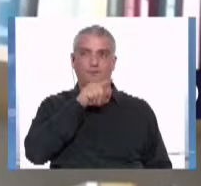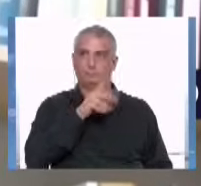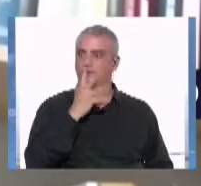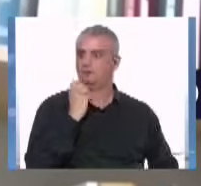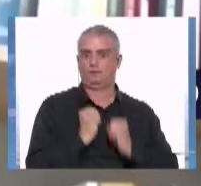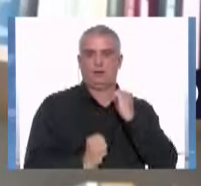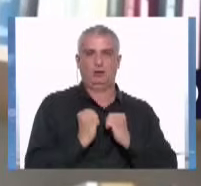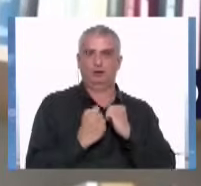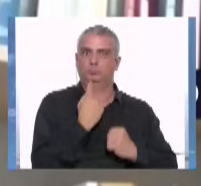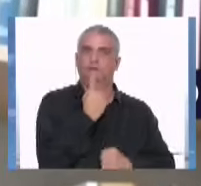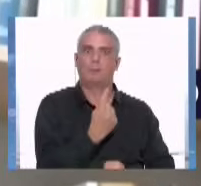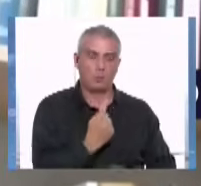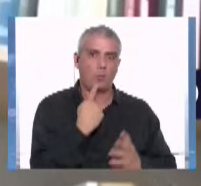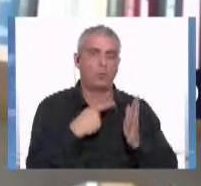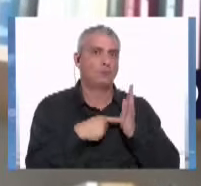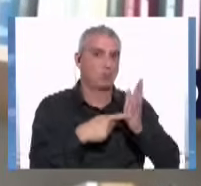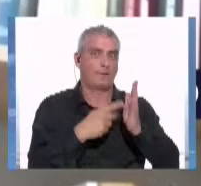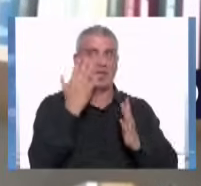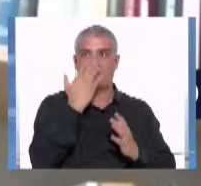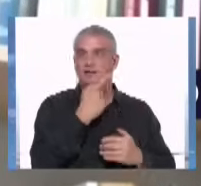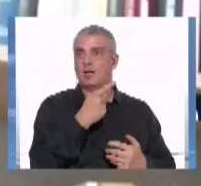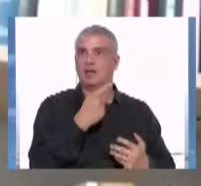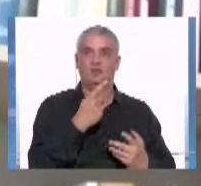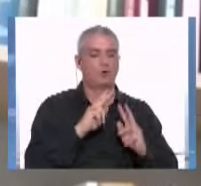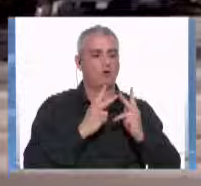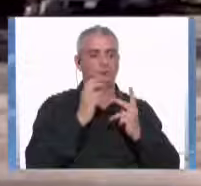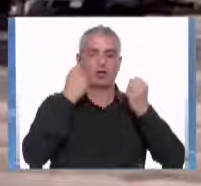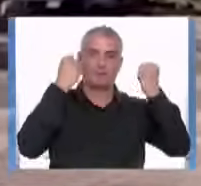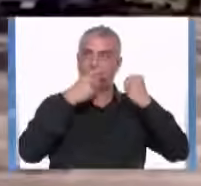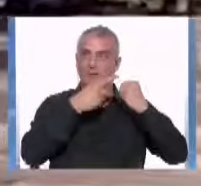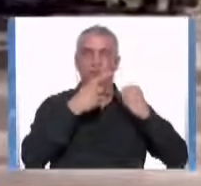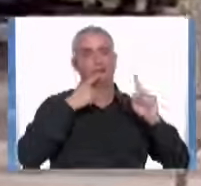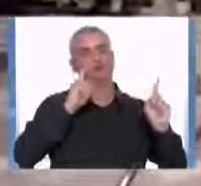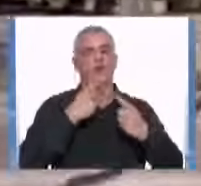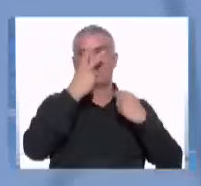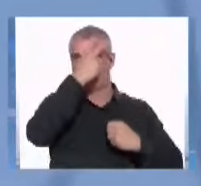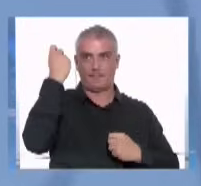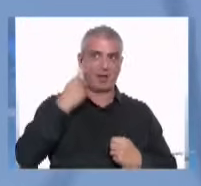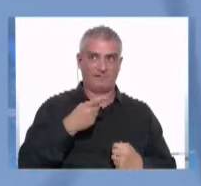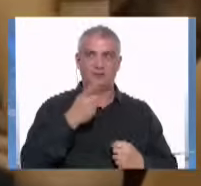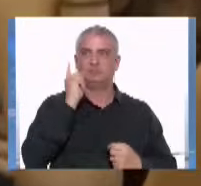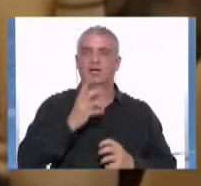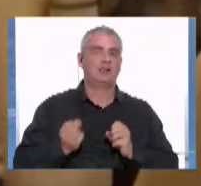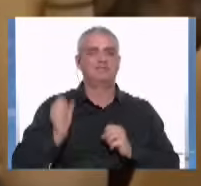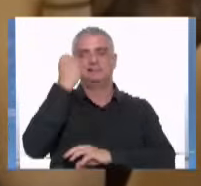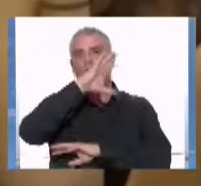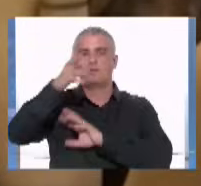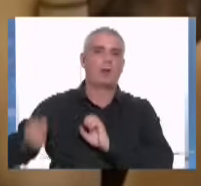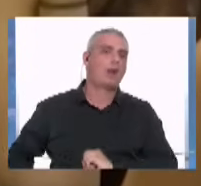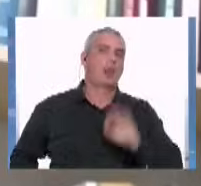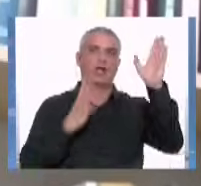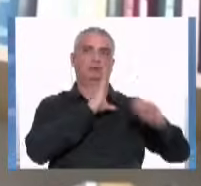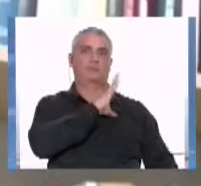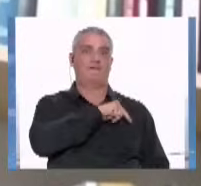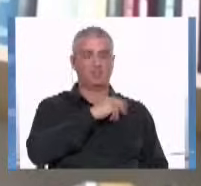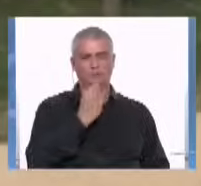קשים שנאמרו, למשל היה איזשהו קבוצה של מפגינים ששרו בערבית, צריך לגרש את כל הציונים